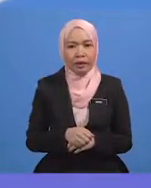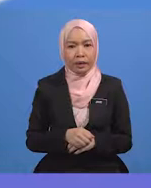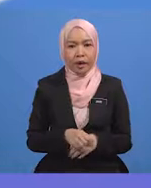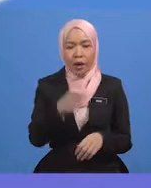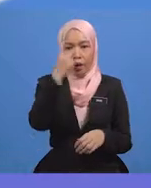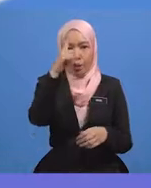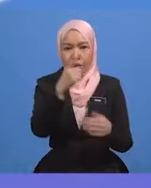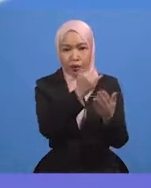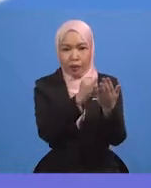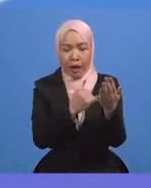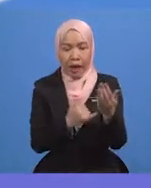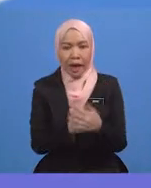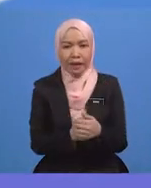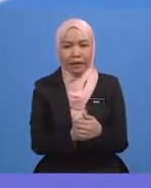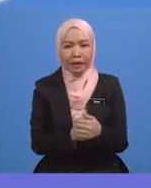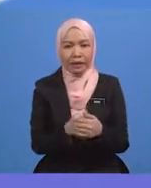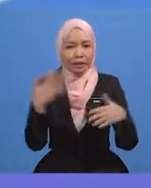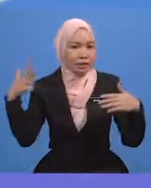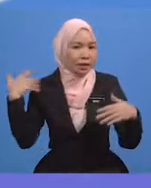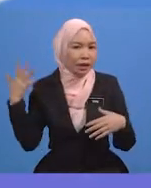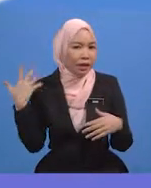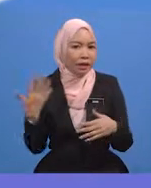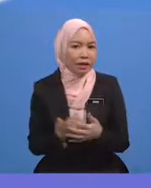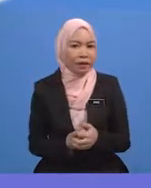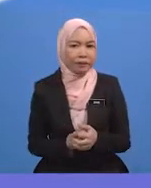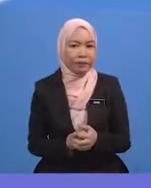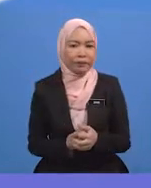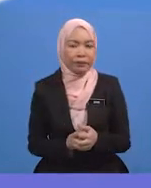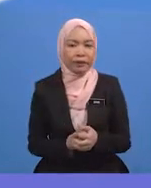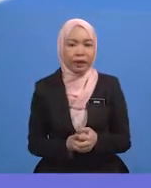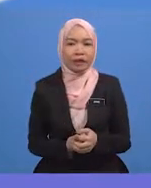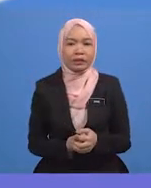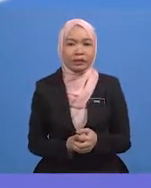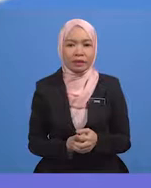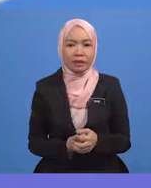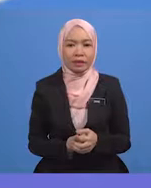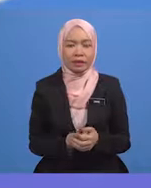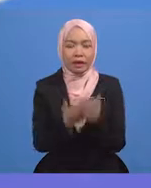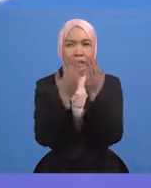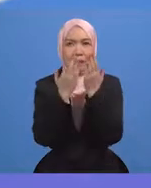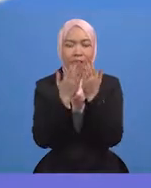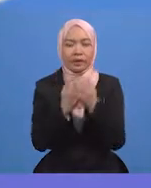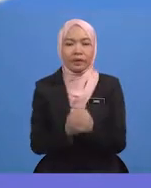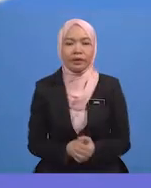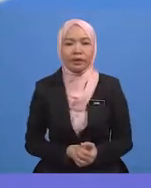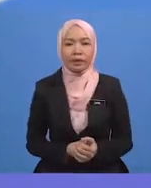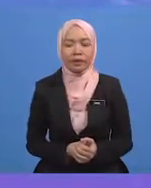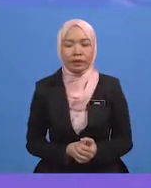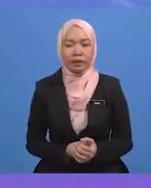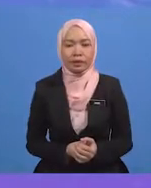sejarah untuk pedoman generasi akan datang. InsyaAllah. Amin, amin ya Allah. Amin ya